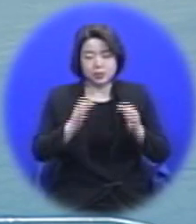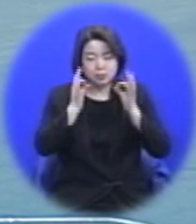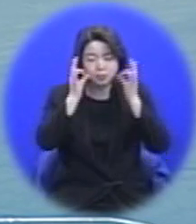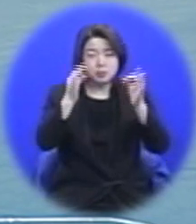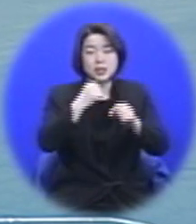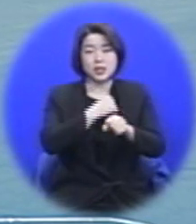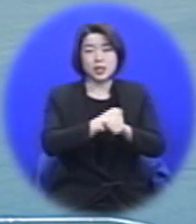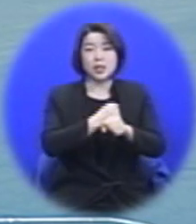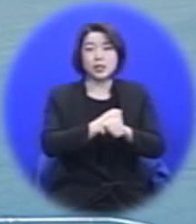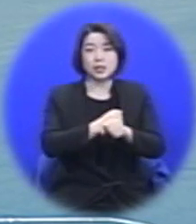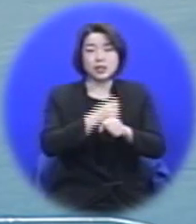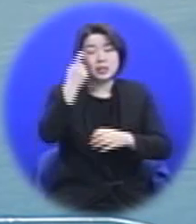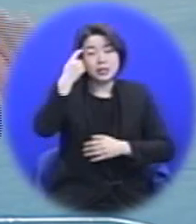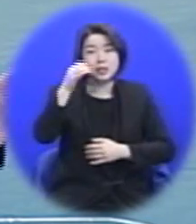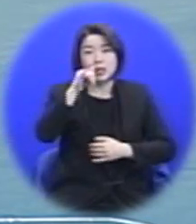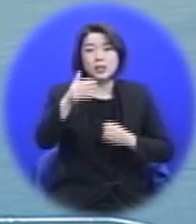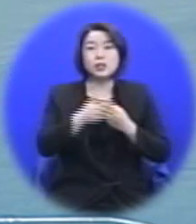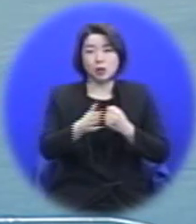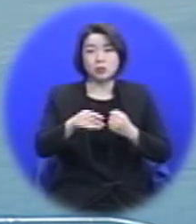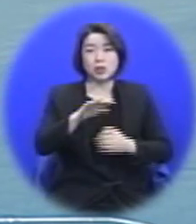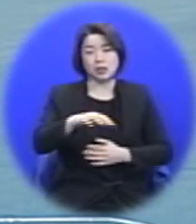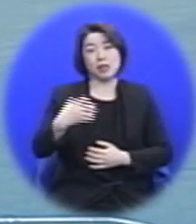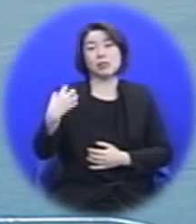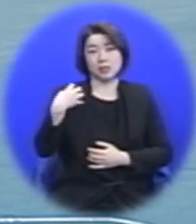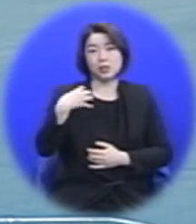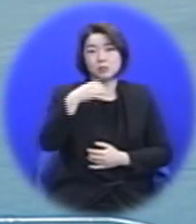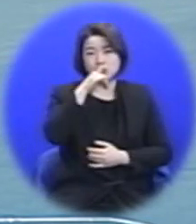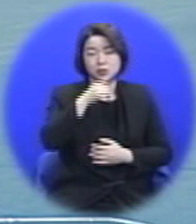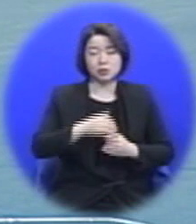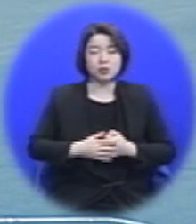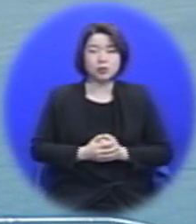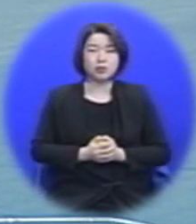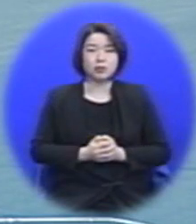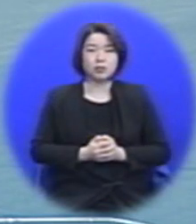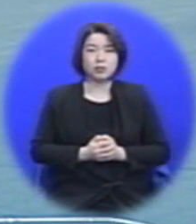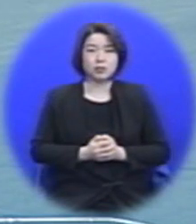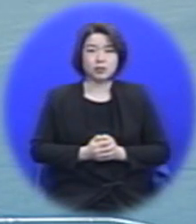생각해서 했던 것뿐입니다. 그것이 제 체질이 아니었습니다.